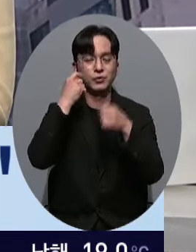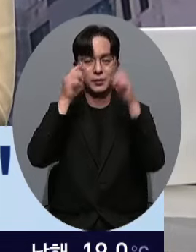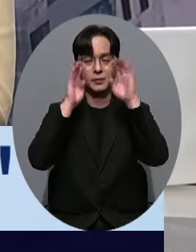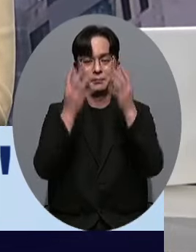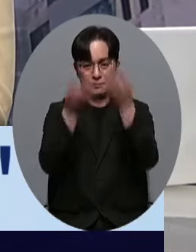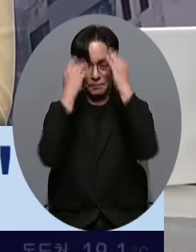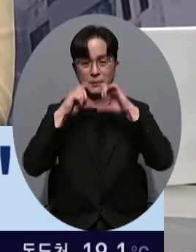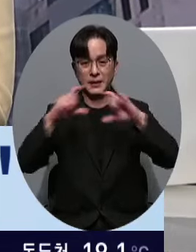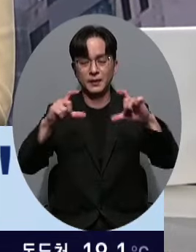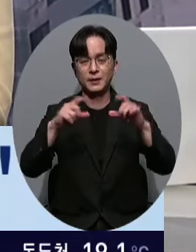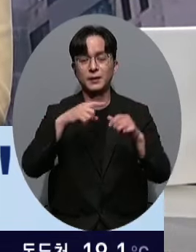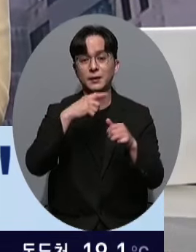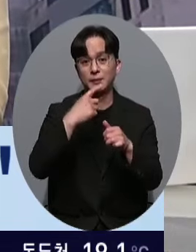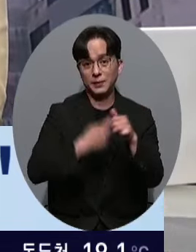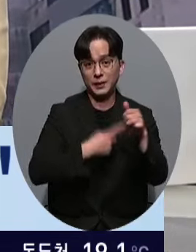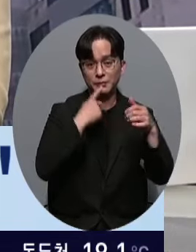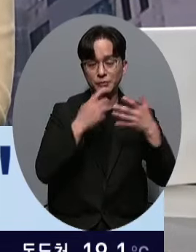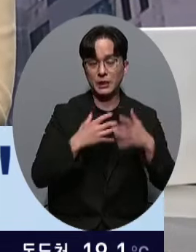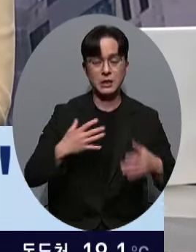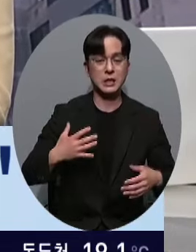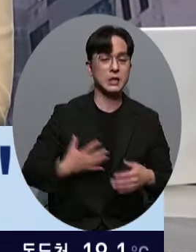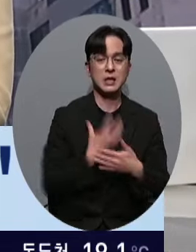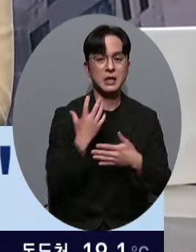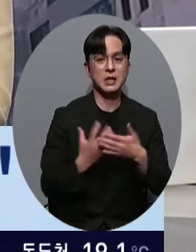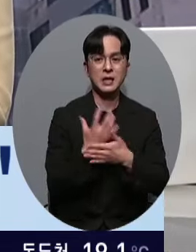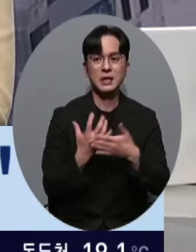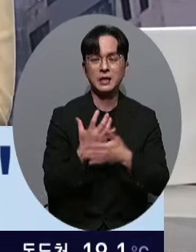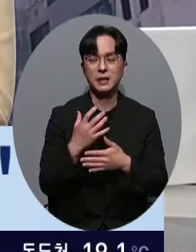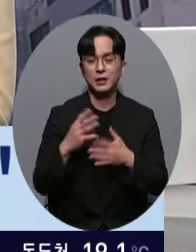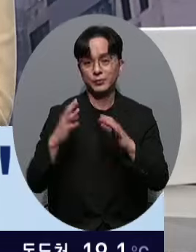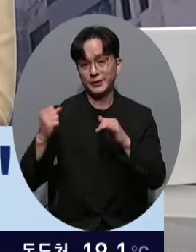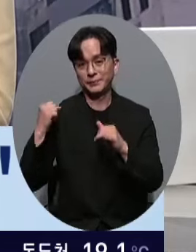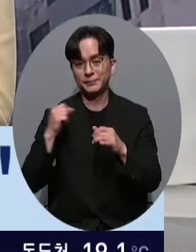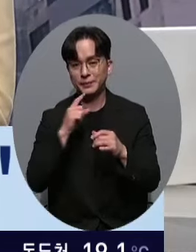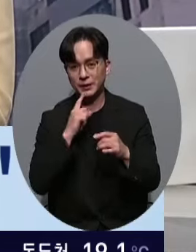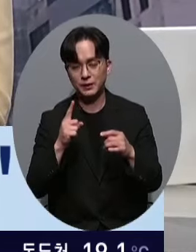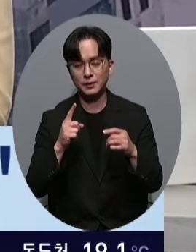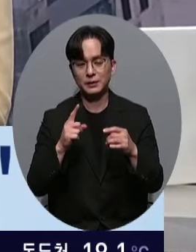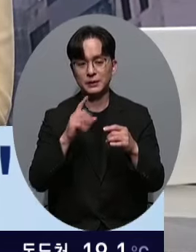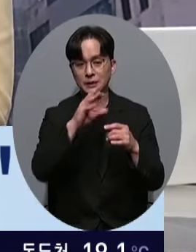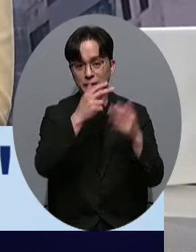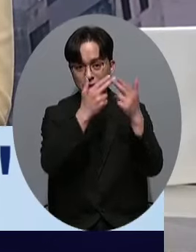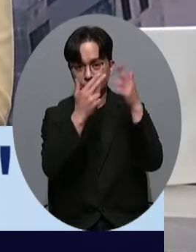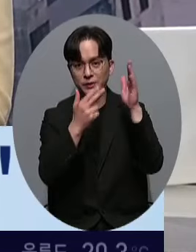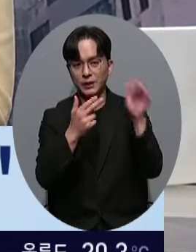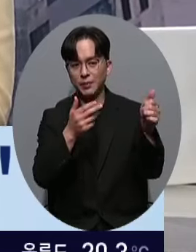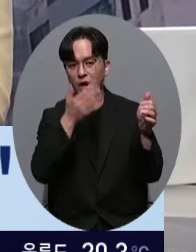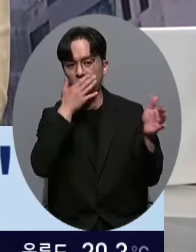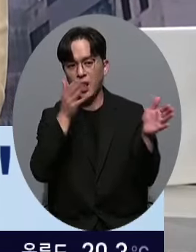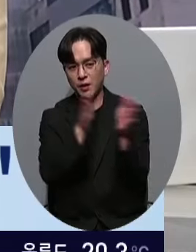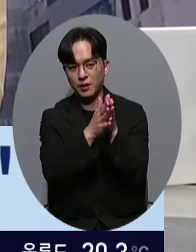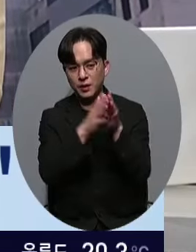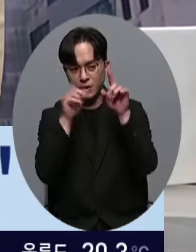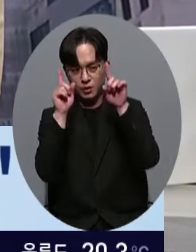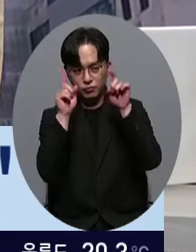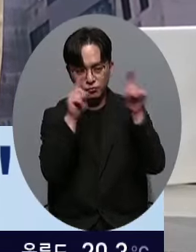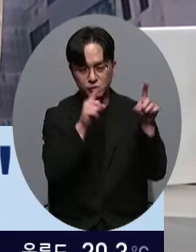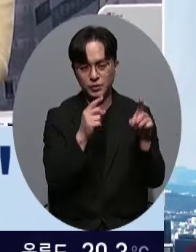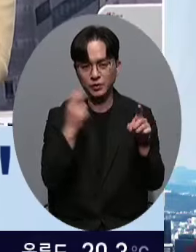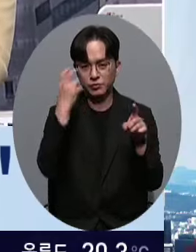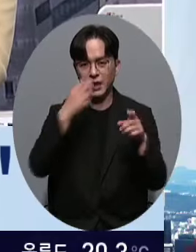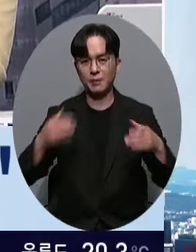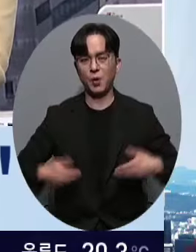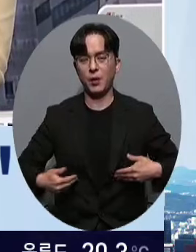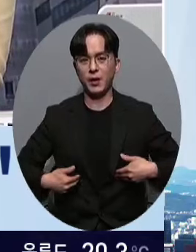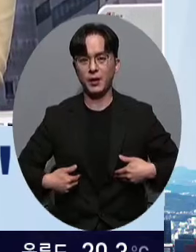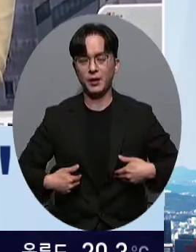결과라며 특검을 강행하겠다고 밝혔고 국민의힘은 이 대표 수사를 촉구하면서 공세에 나섰습니다. 취재기자 연결해서 자세히